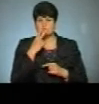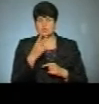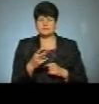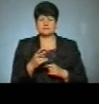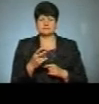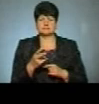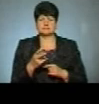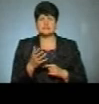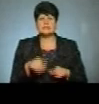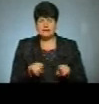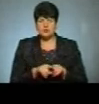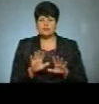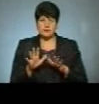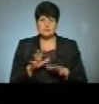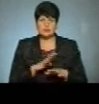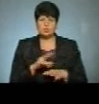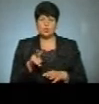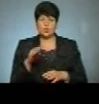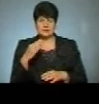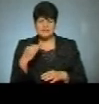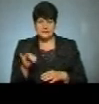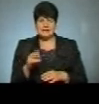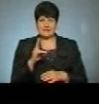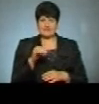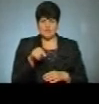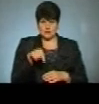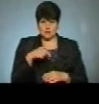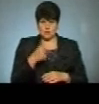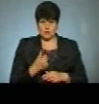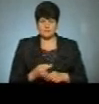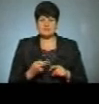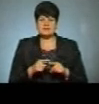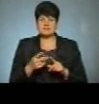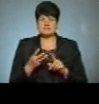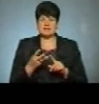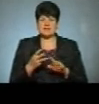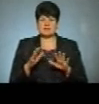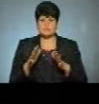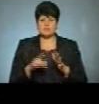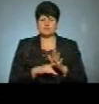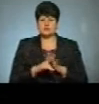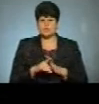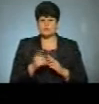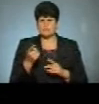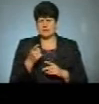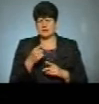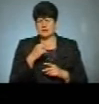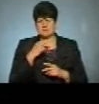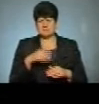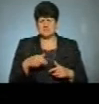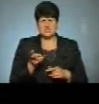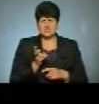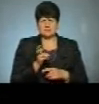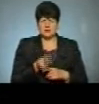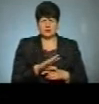стела. Також такі випадки були у лютому і квітні цього року. Це вже третій випадок. Спочатку ми про перші навіть не звертались до поліції,